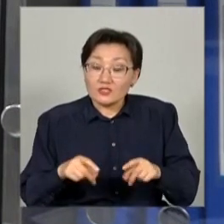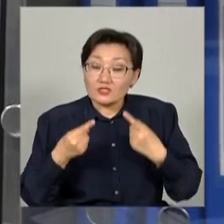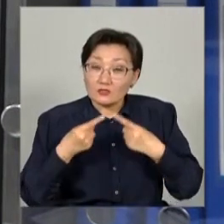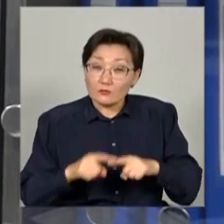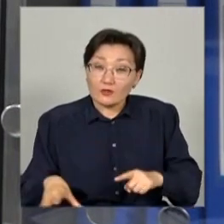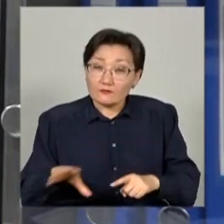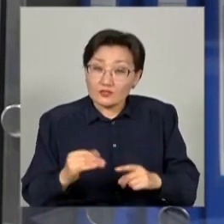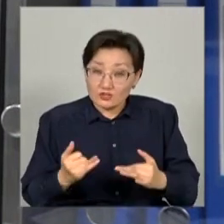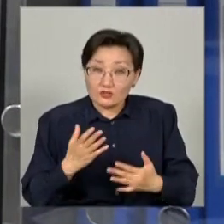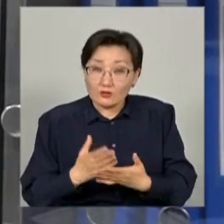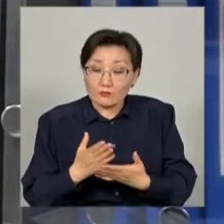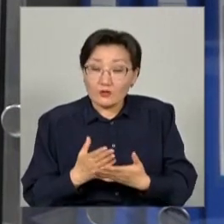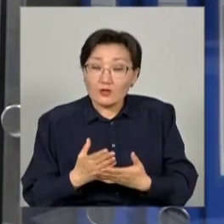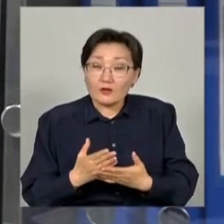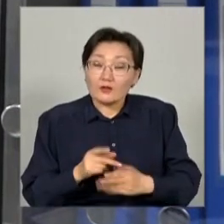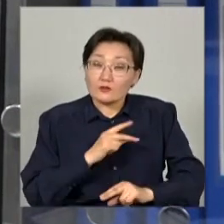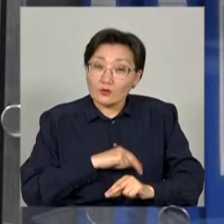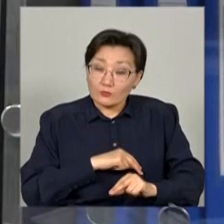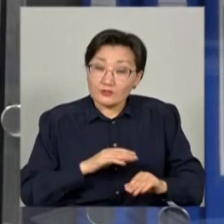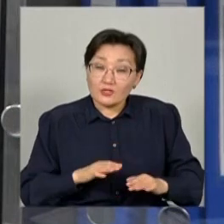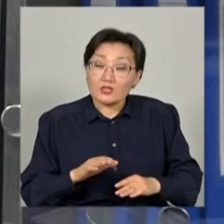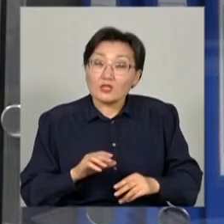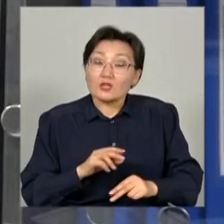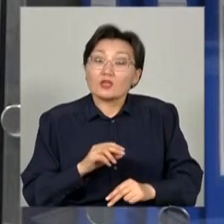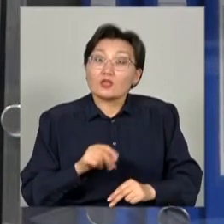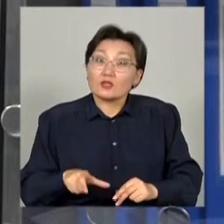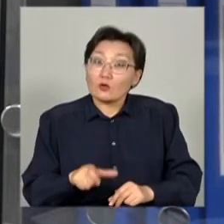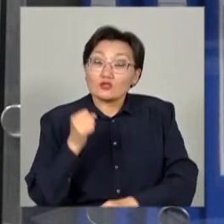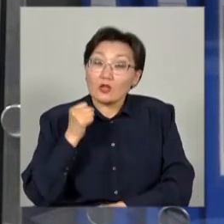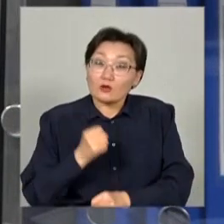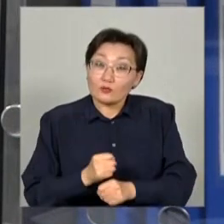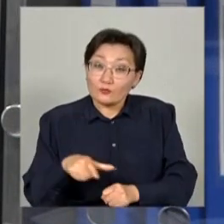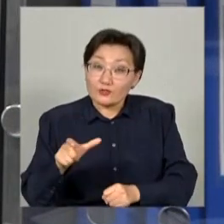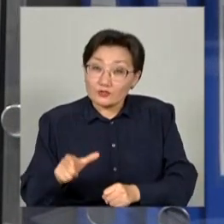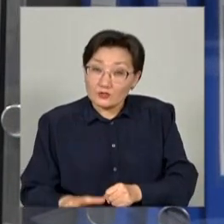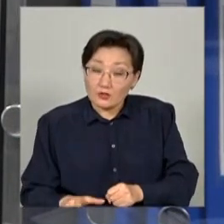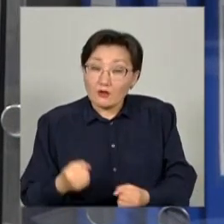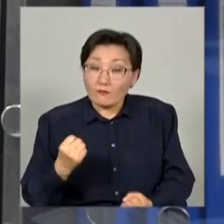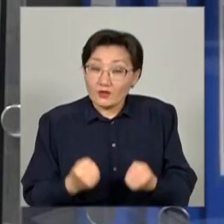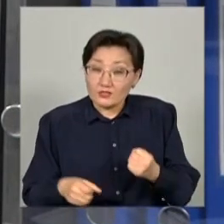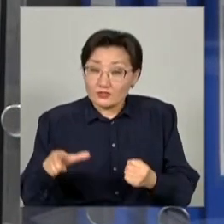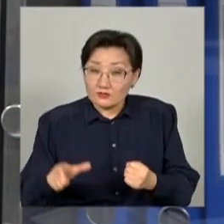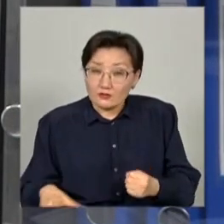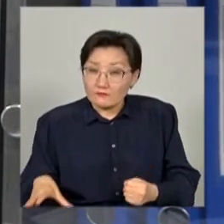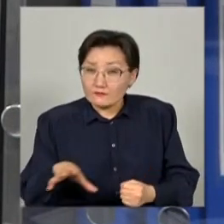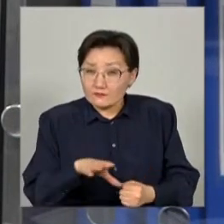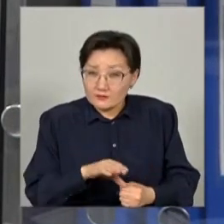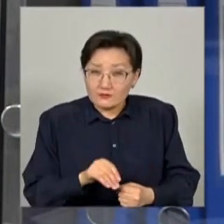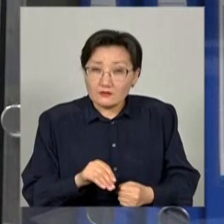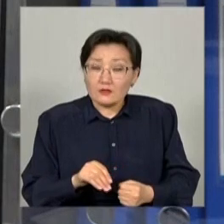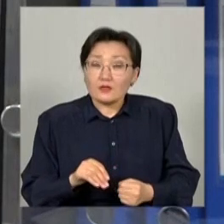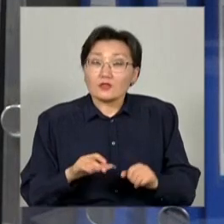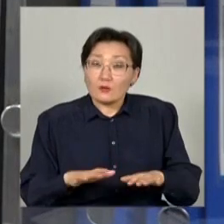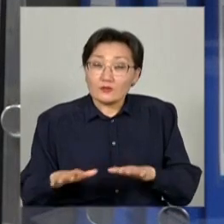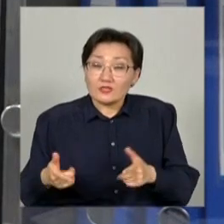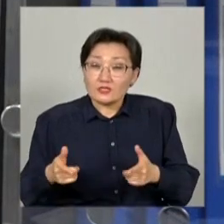Все сейчас находятся на базах. Дорожные рабочие, механизаторы, водители. Вот на